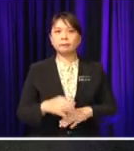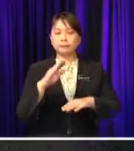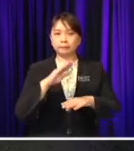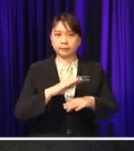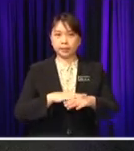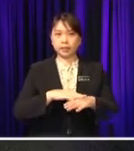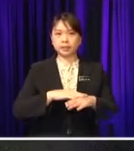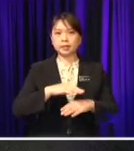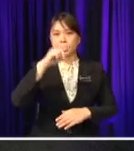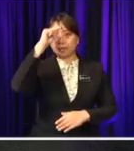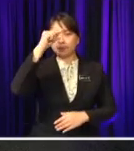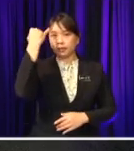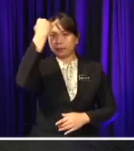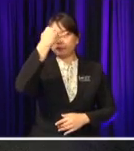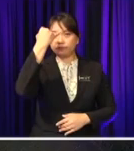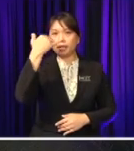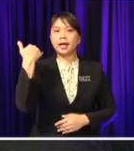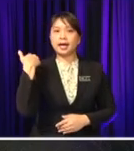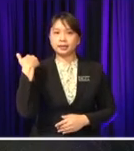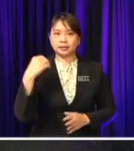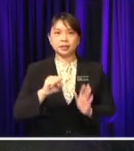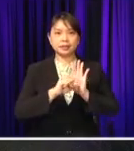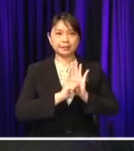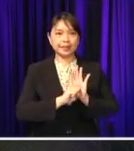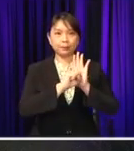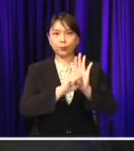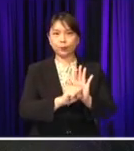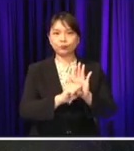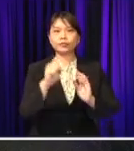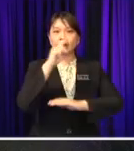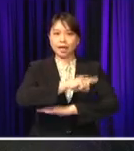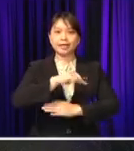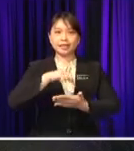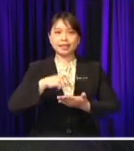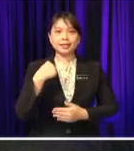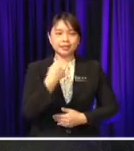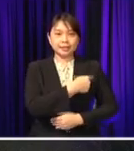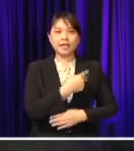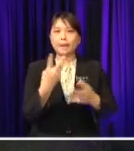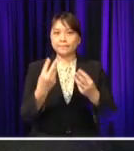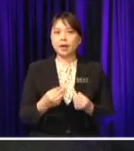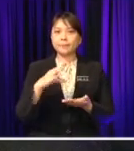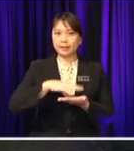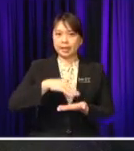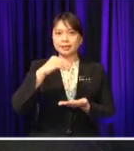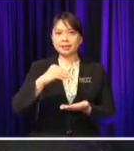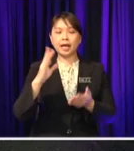jadi hari ini kita belajar macam mana